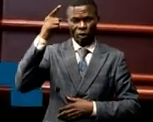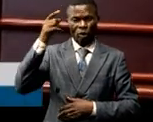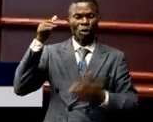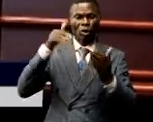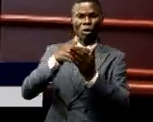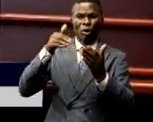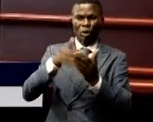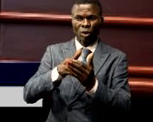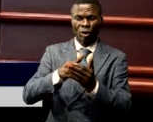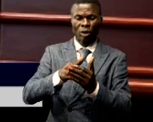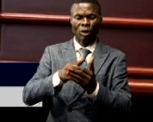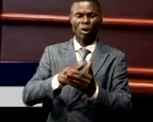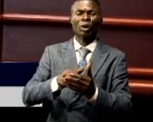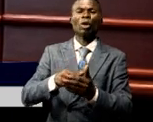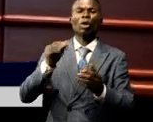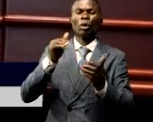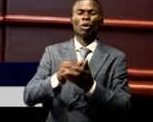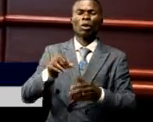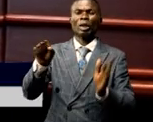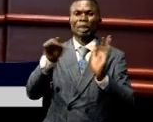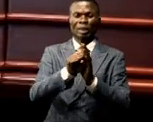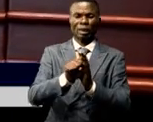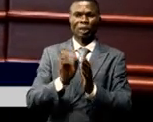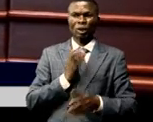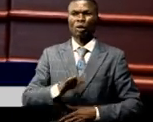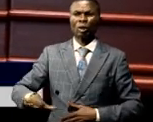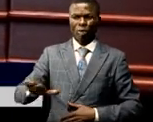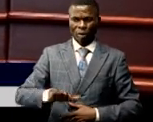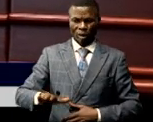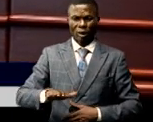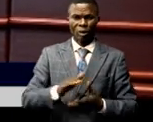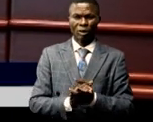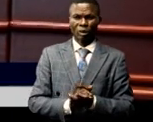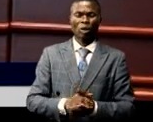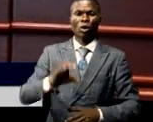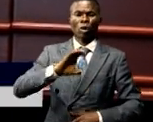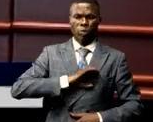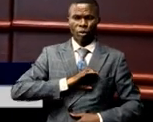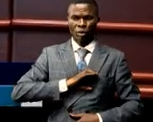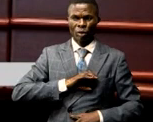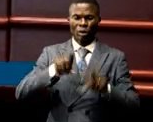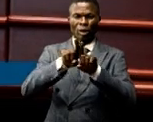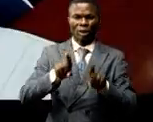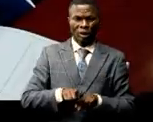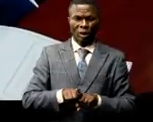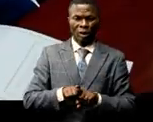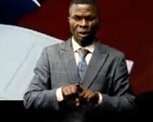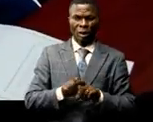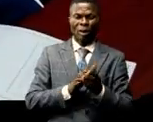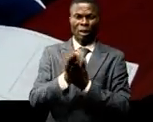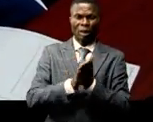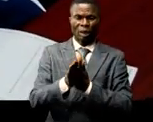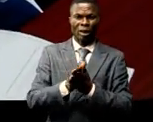de s'attaquer aux symboles de l'État, à la police, et ça prend maintenant